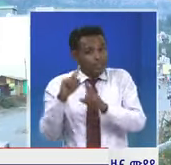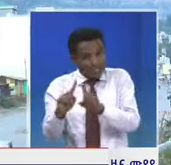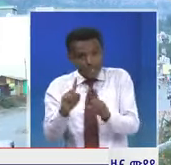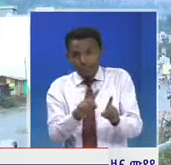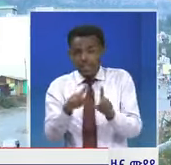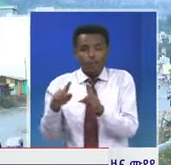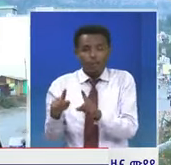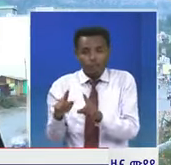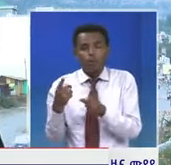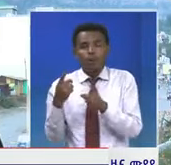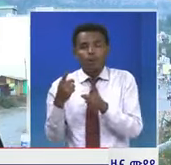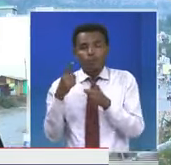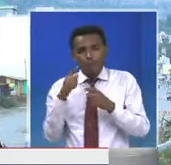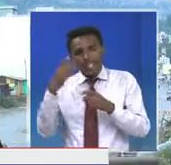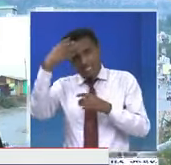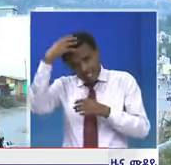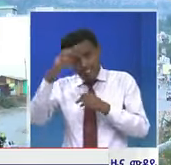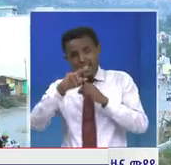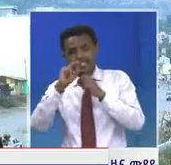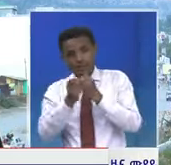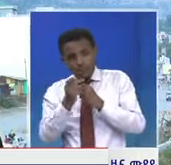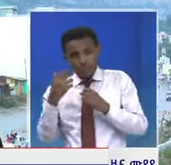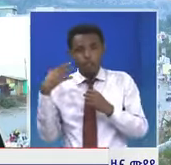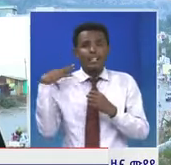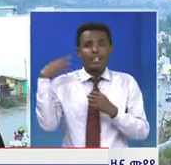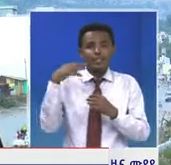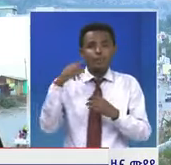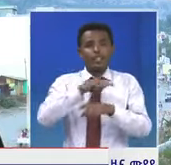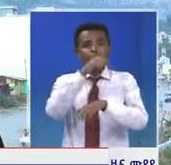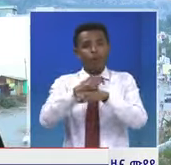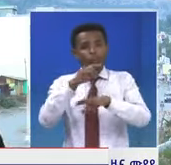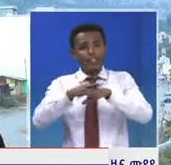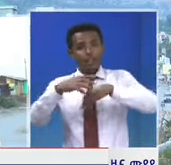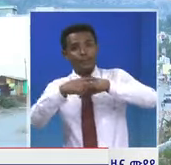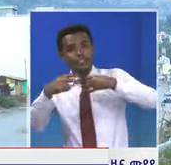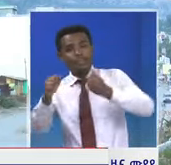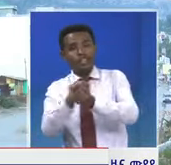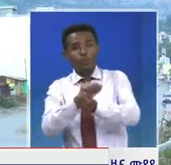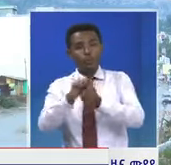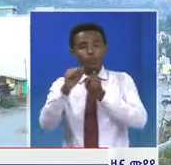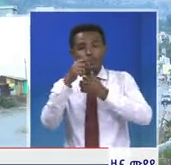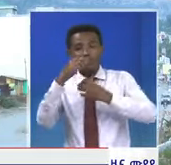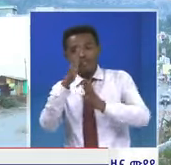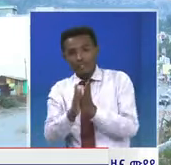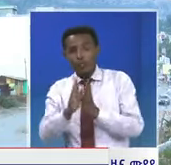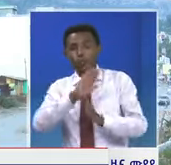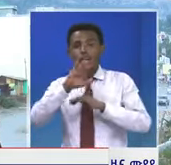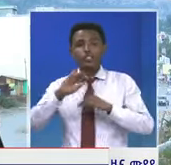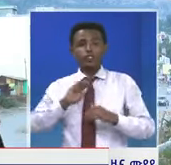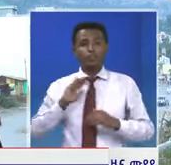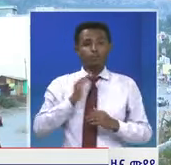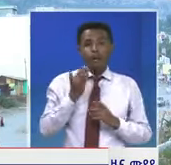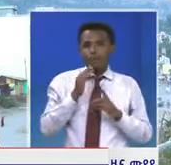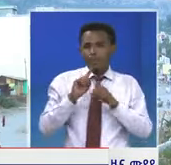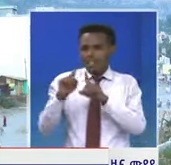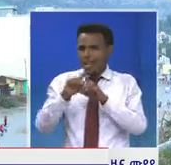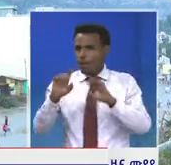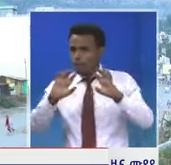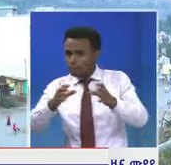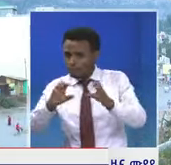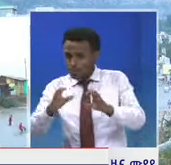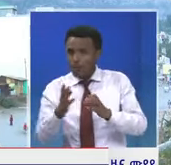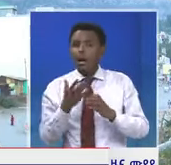በመንግስት ድርጅቶችም እንዲሁ በግለሰቦች ተቋማት ላይም እንግዲህ ዘረፋና ውድመትም መፈጸሙን ሁላችንም በተለያዩ የመገናኛ ብዙሃንም